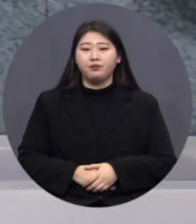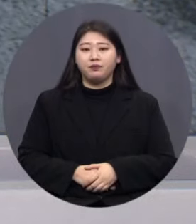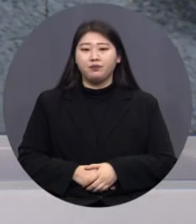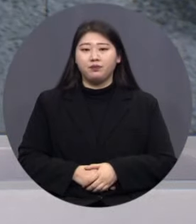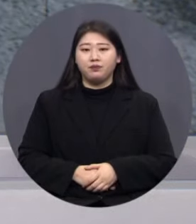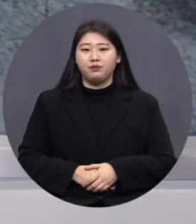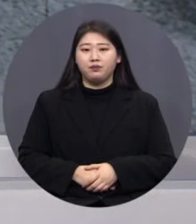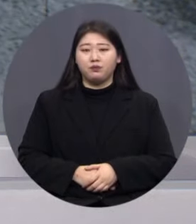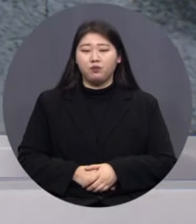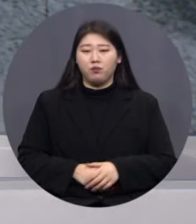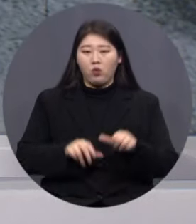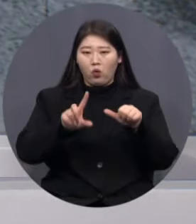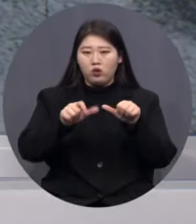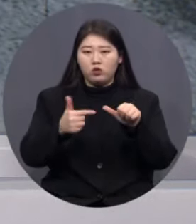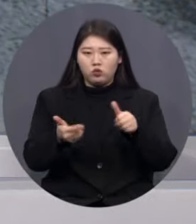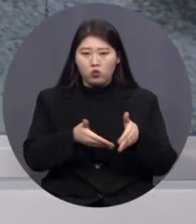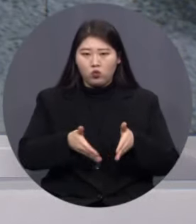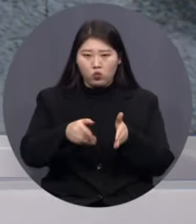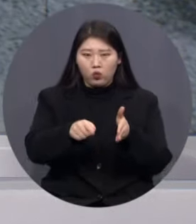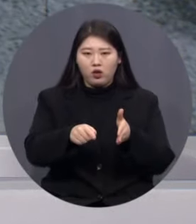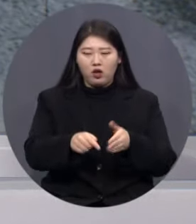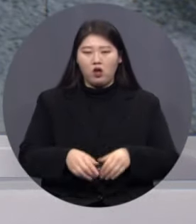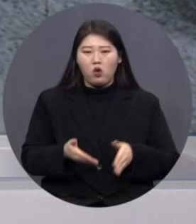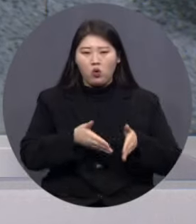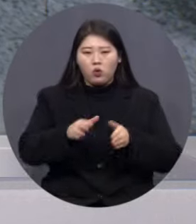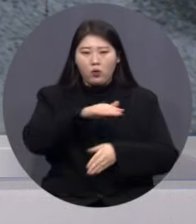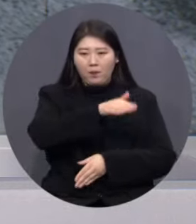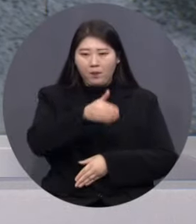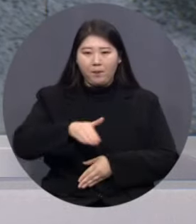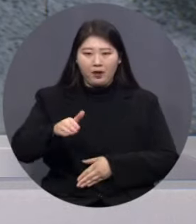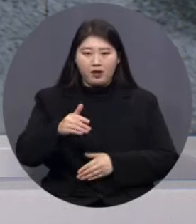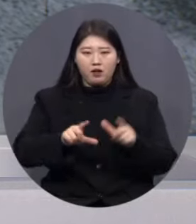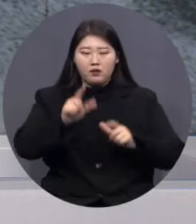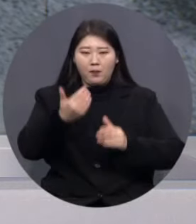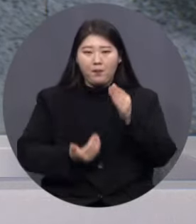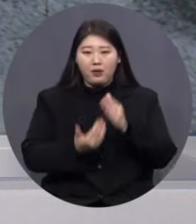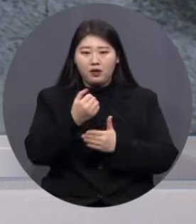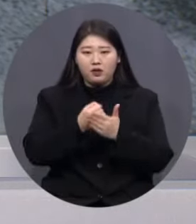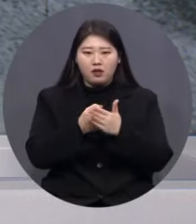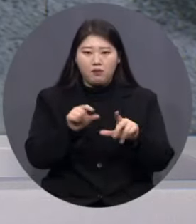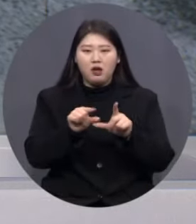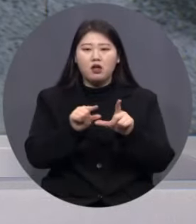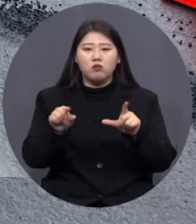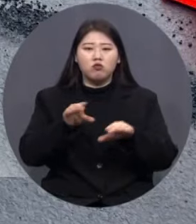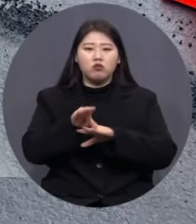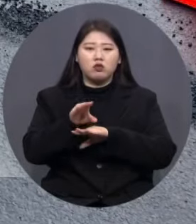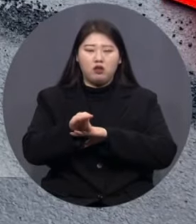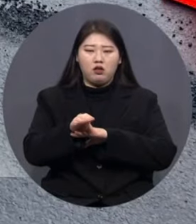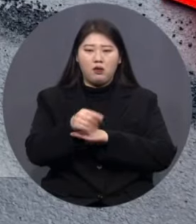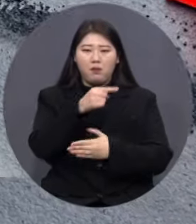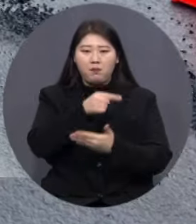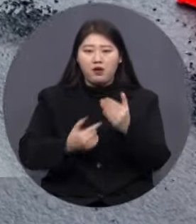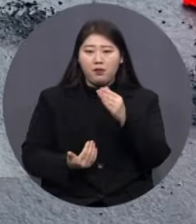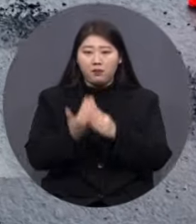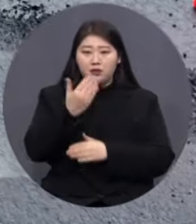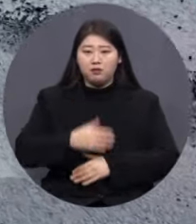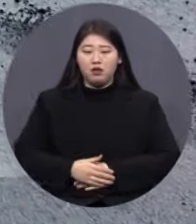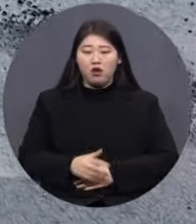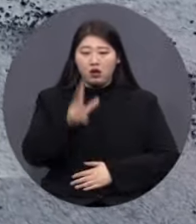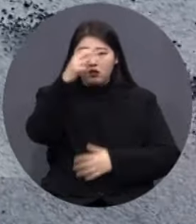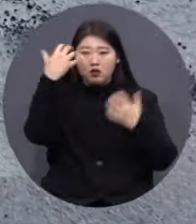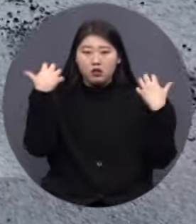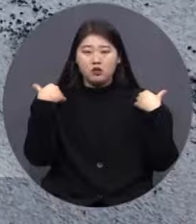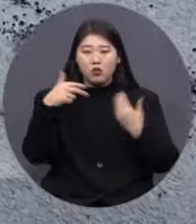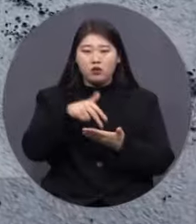통보했습니다 516도로 의 도로 파임 현상이 발생해 일부 차량들이 피해를 입었습니다 제주 경찰청 등에